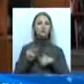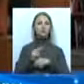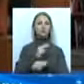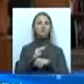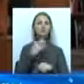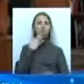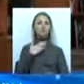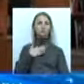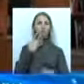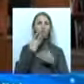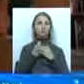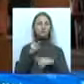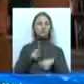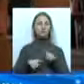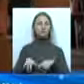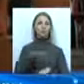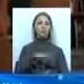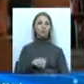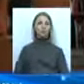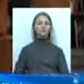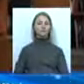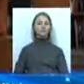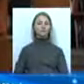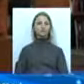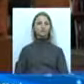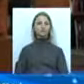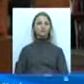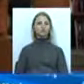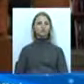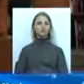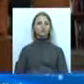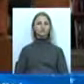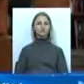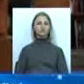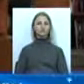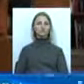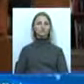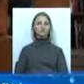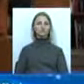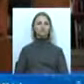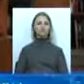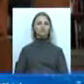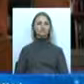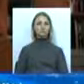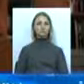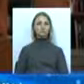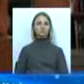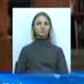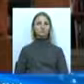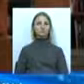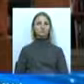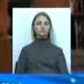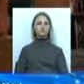болады деген. Сондықтан да осы болашақ ұрпақтың намысшыл ғып, патриот ғып, жас отаншыл ғып тәрбиелеу,